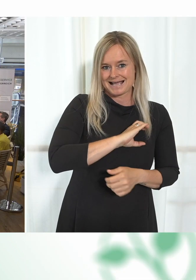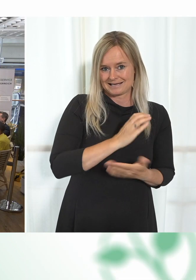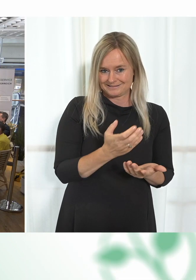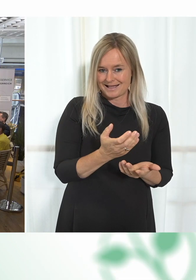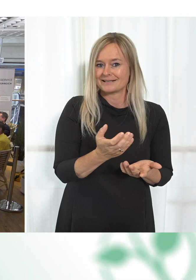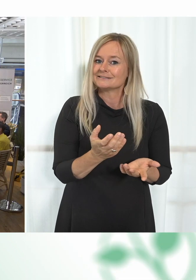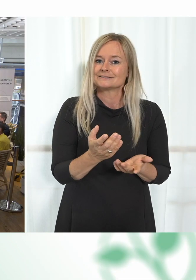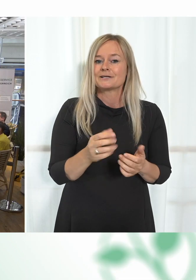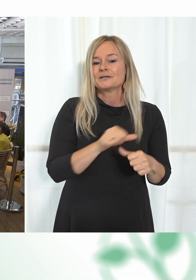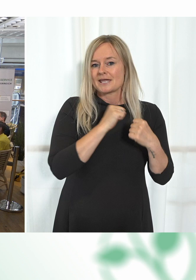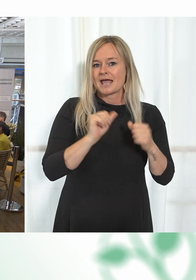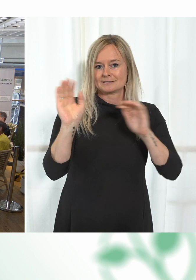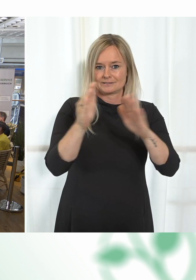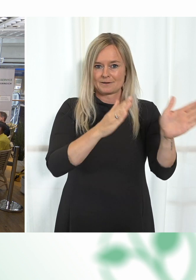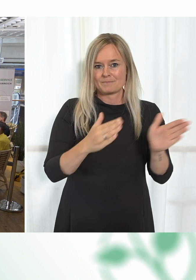Rittberger.